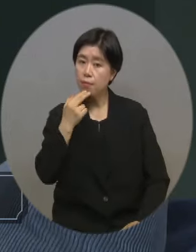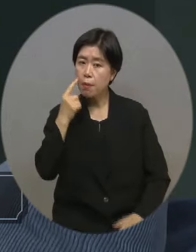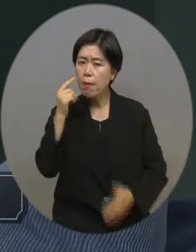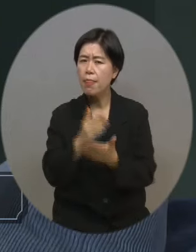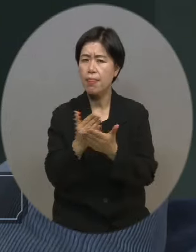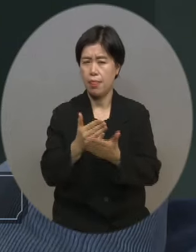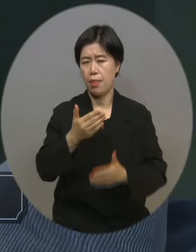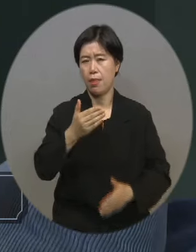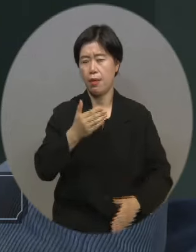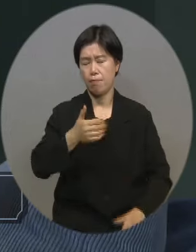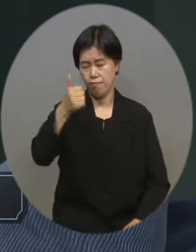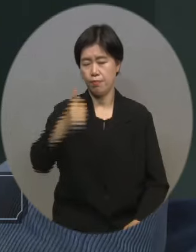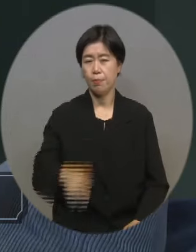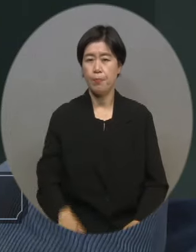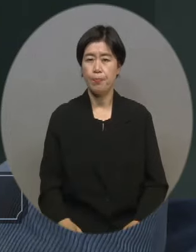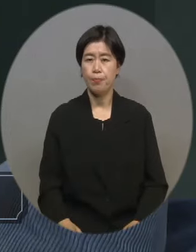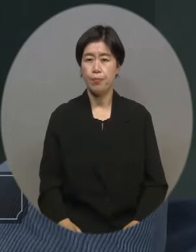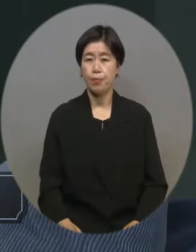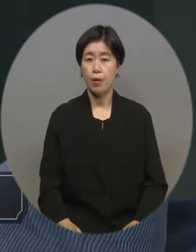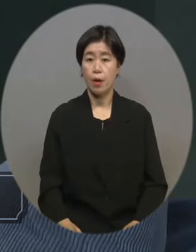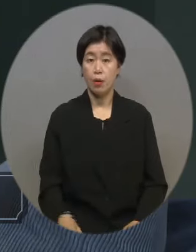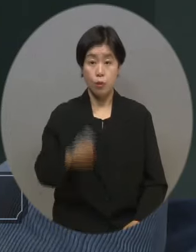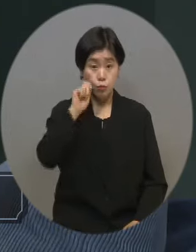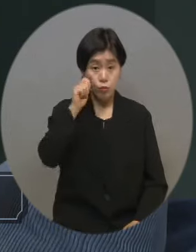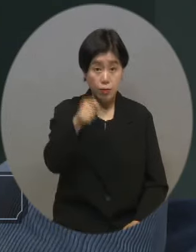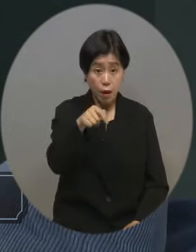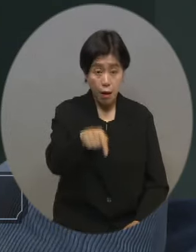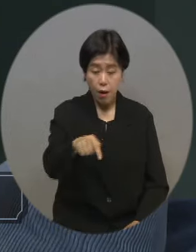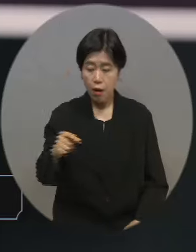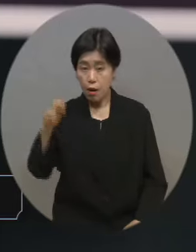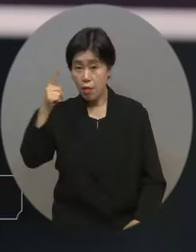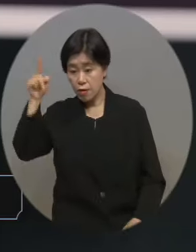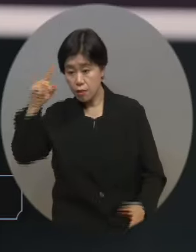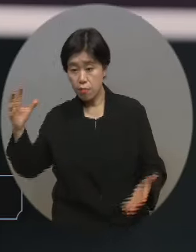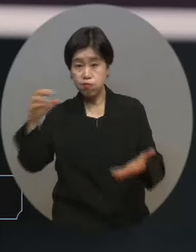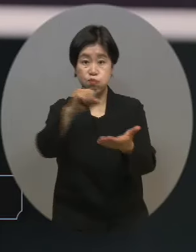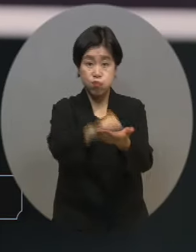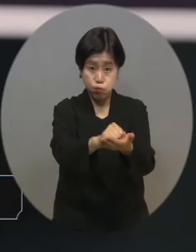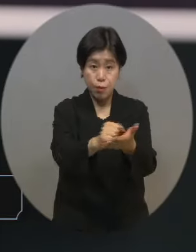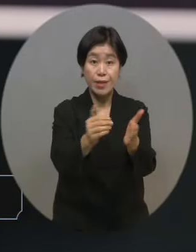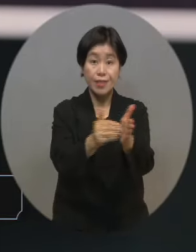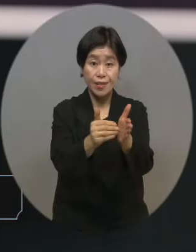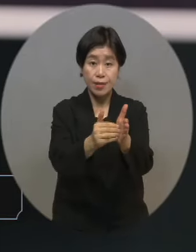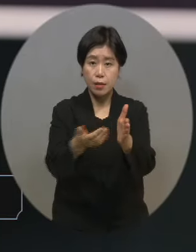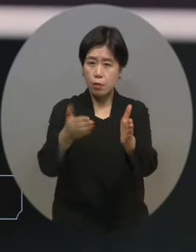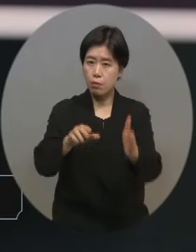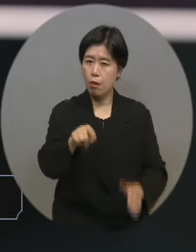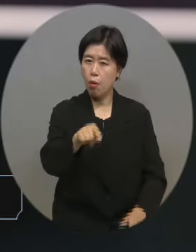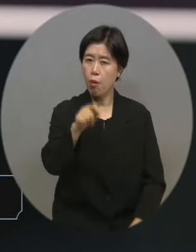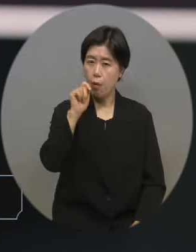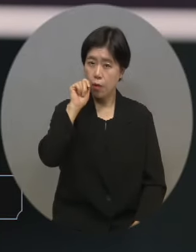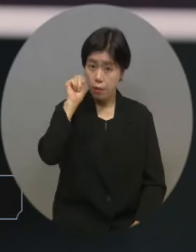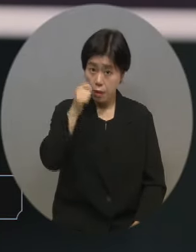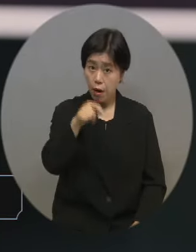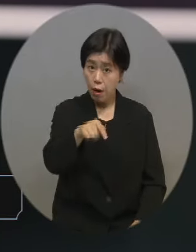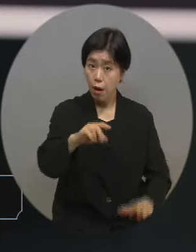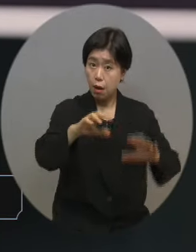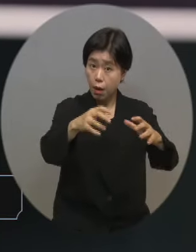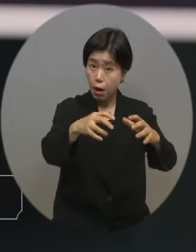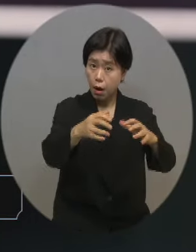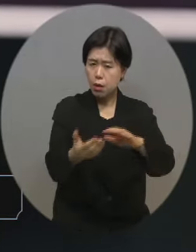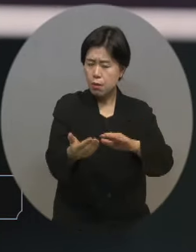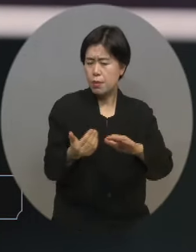그 우크라이나가 전쟁을 이제 침략을 당했는데 우크라이나라는 나라가 대비를 하지 않았다는